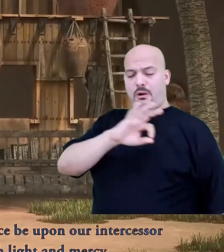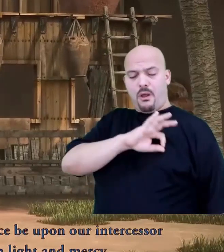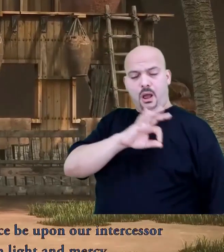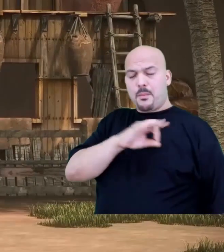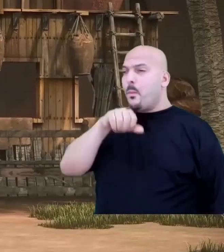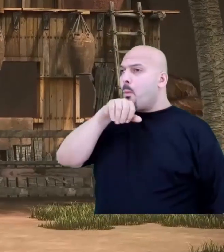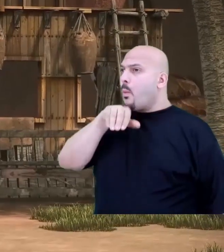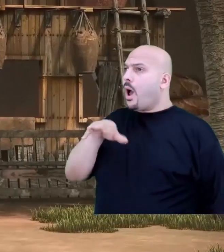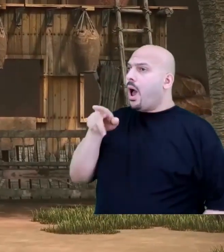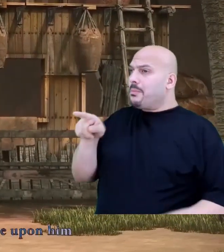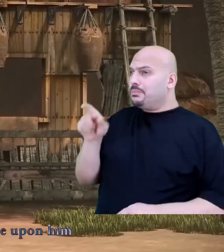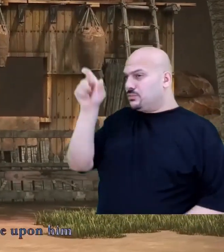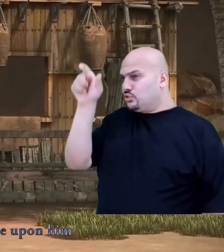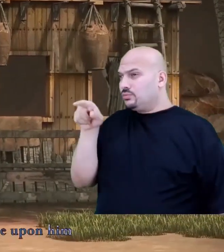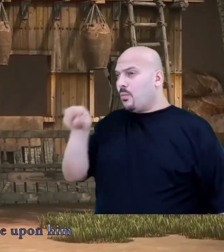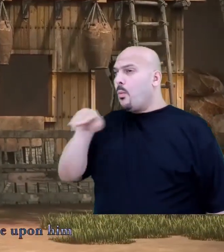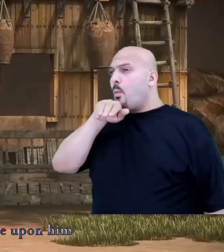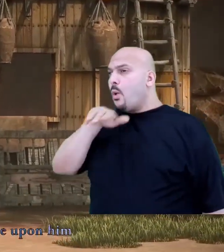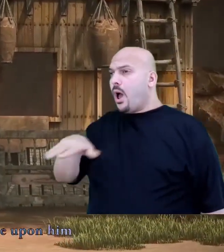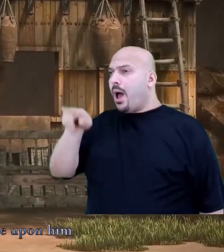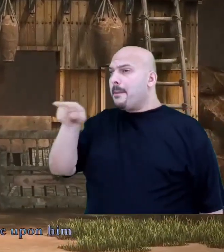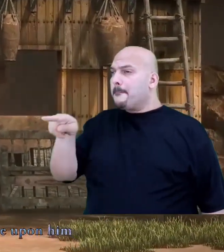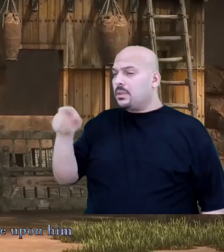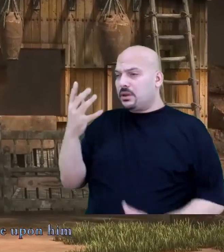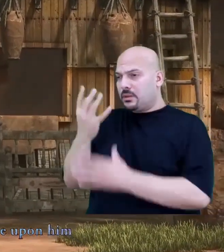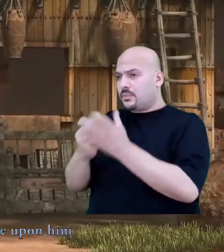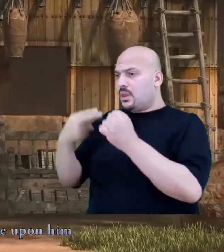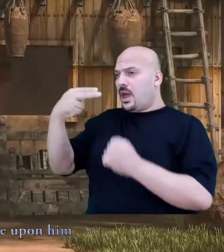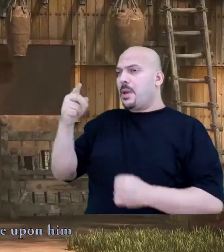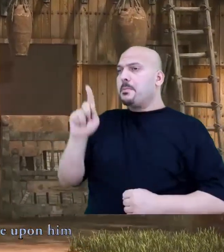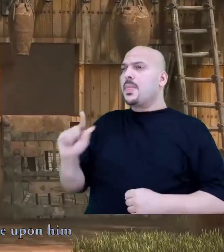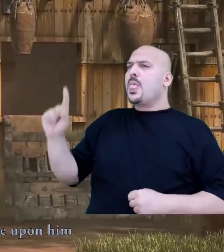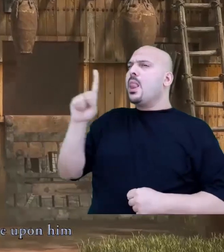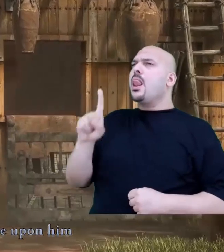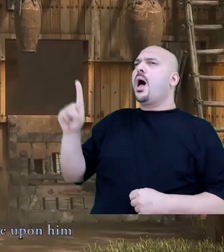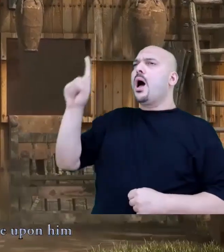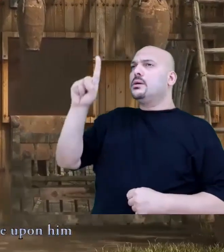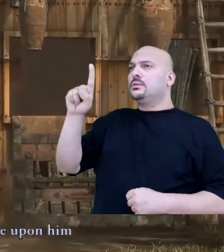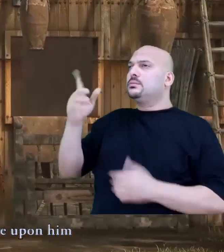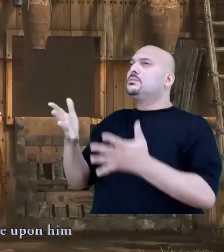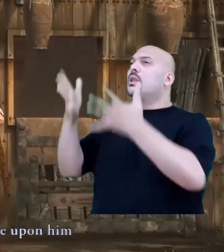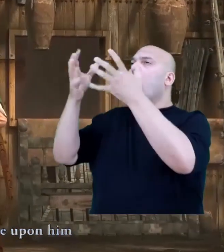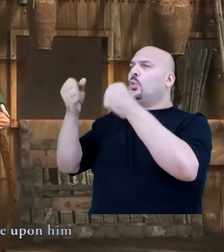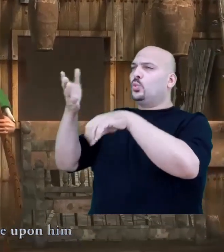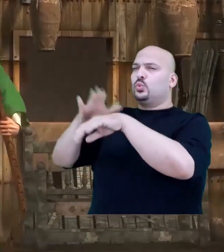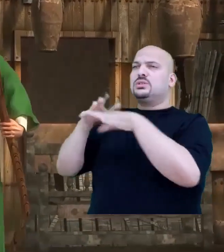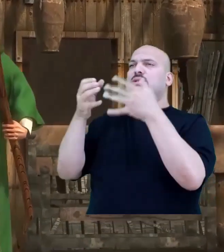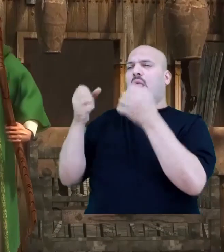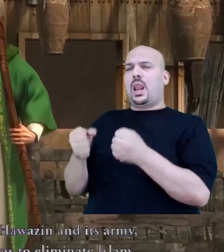ورحمة سيدنا محمد بن عبد الله صلى الله عليه